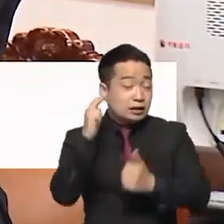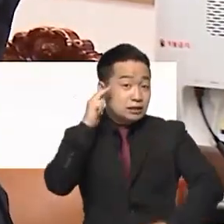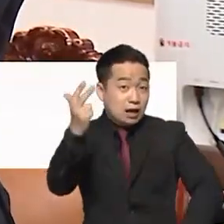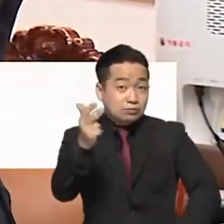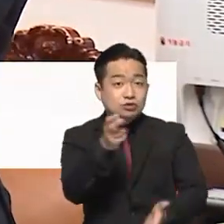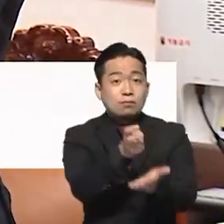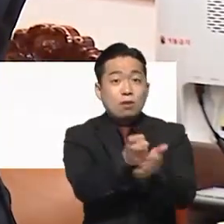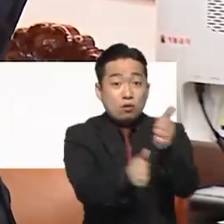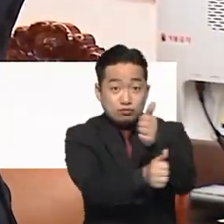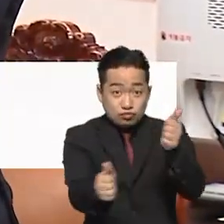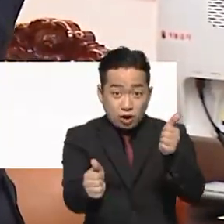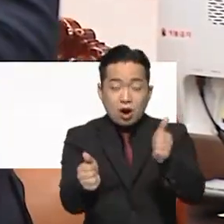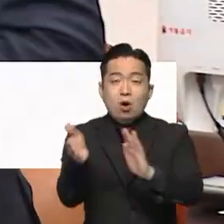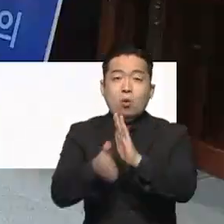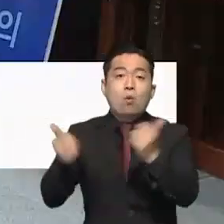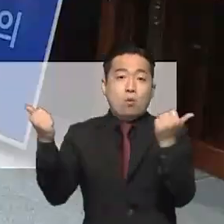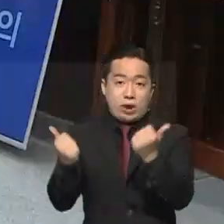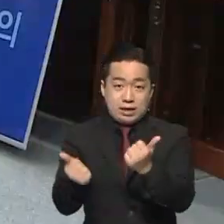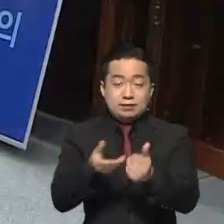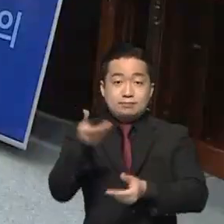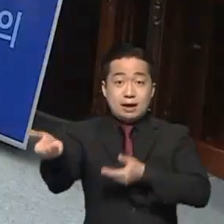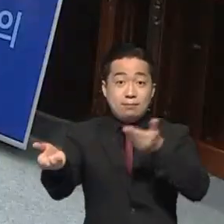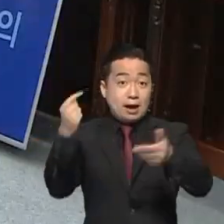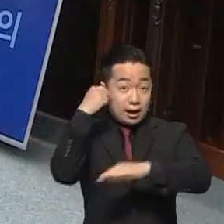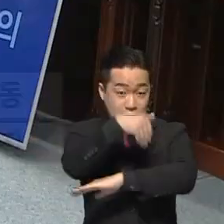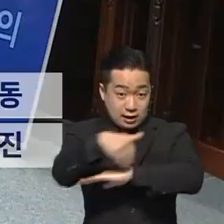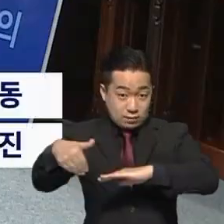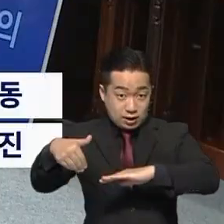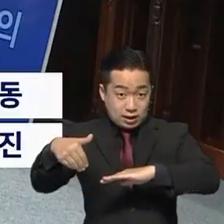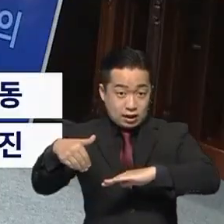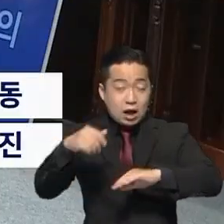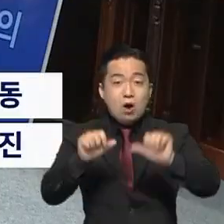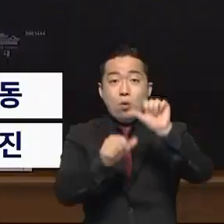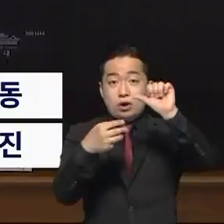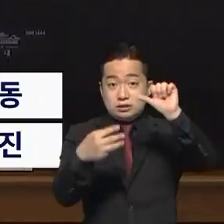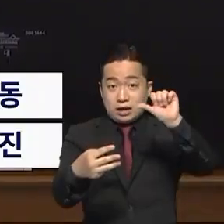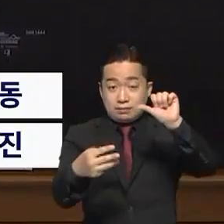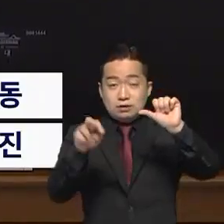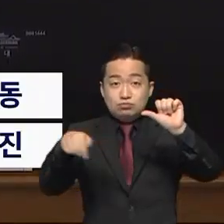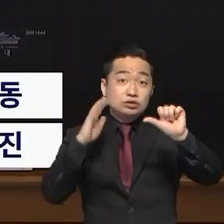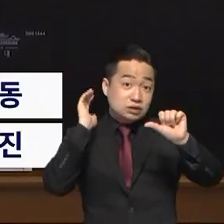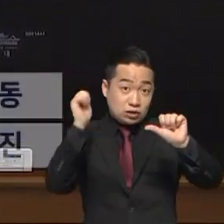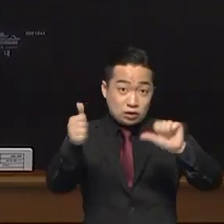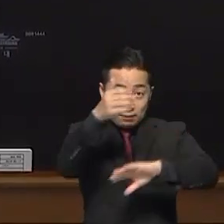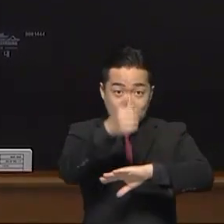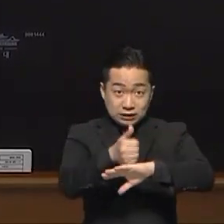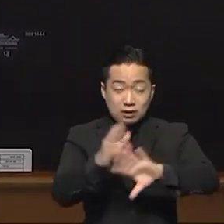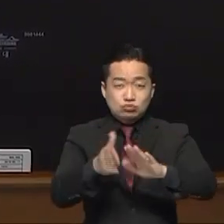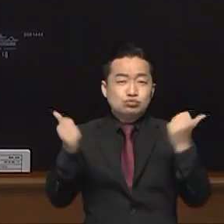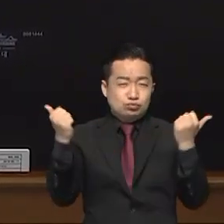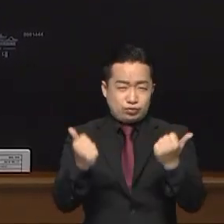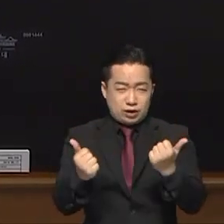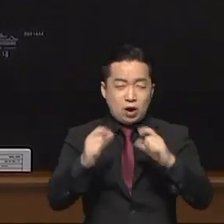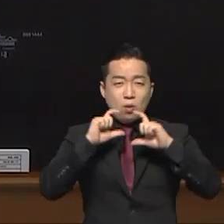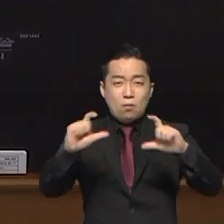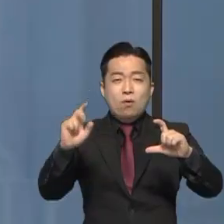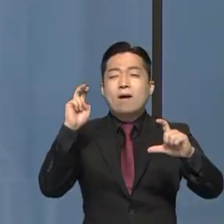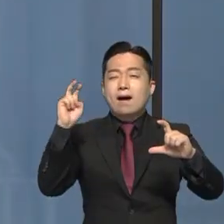본회의에 상정될 예정입니다. 국회를 통과하면 다음 달 3일 문재인 정부 마지막 국무회의에서 공포될 것으로